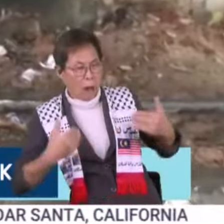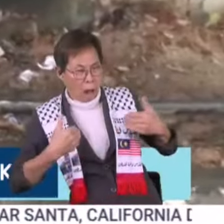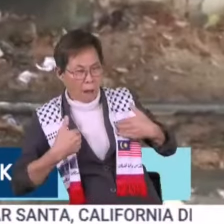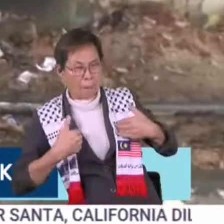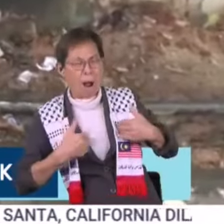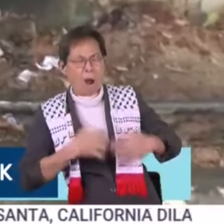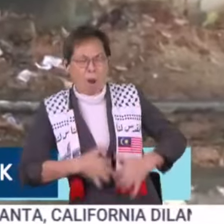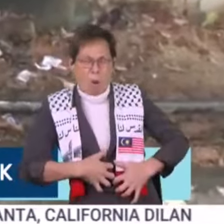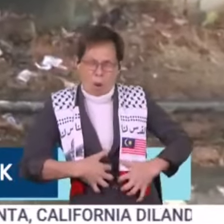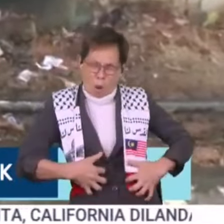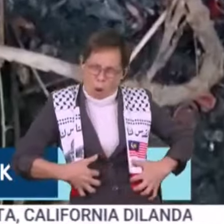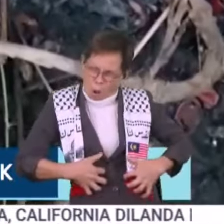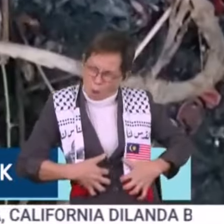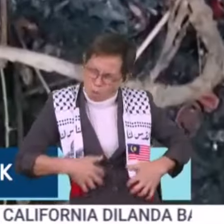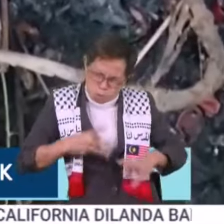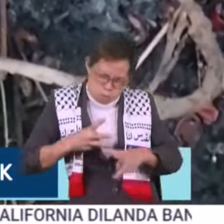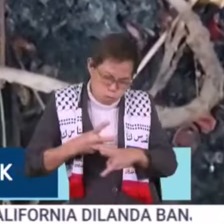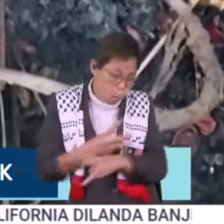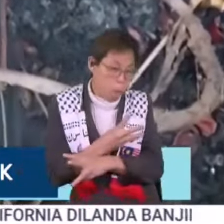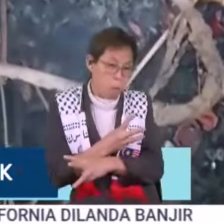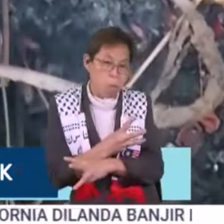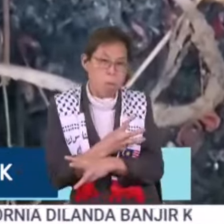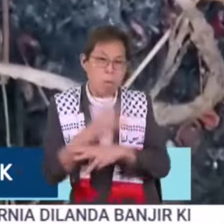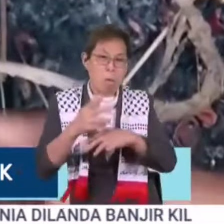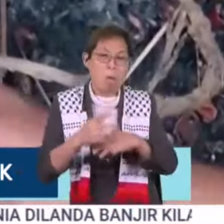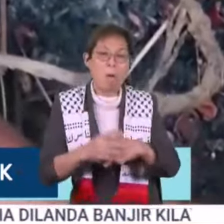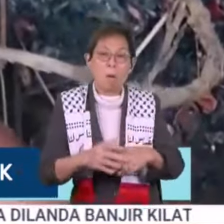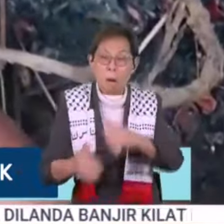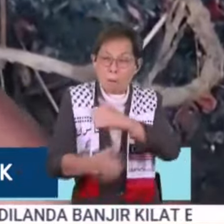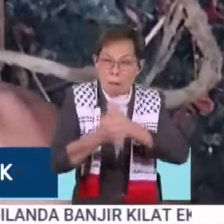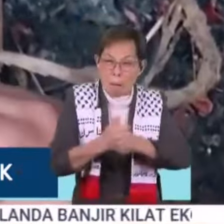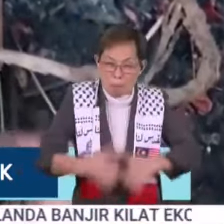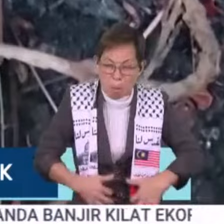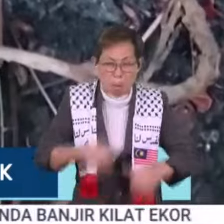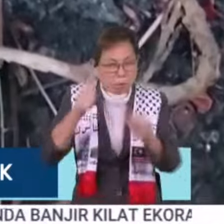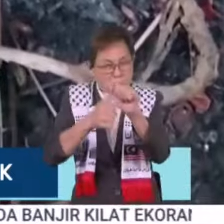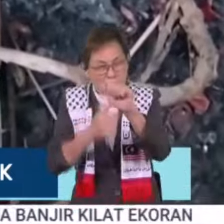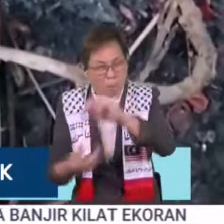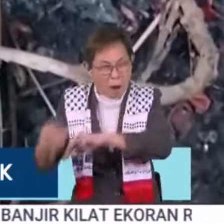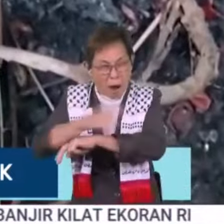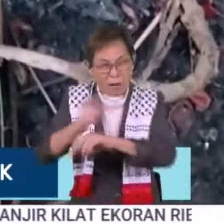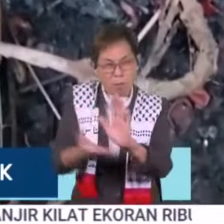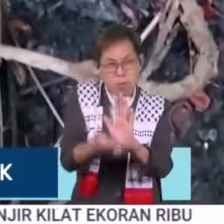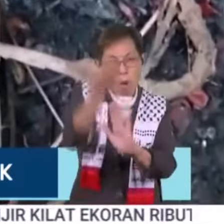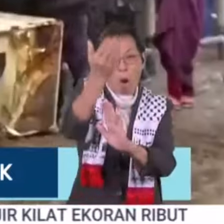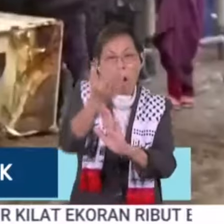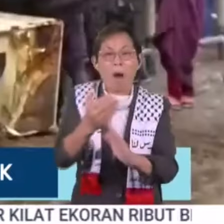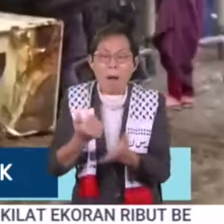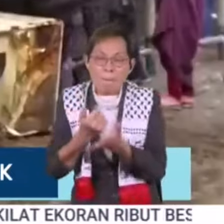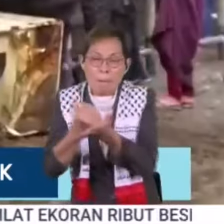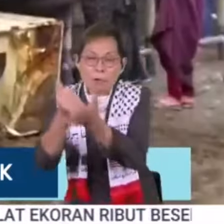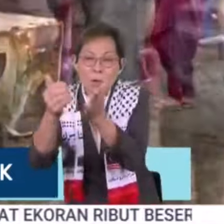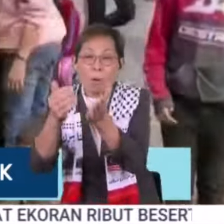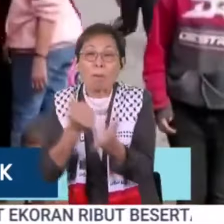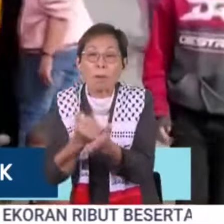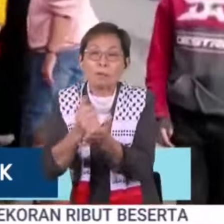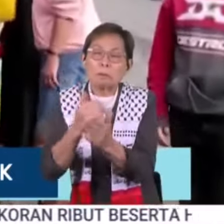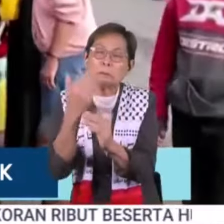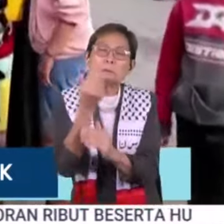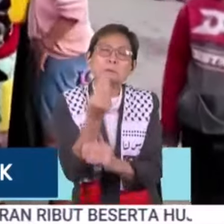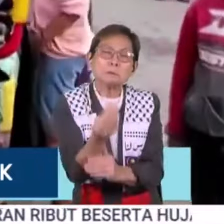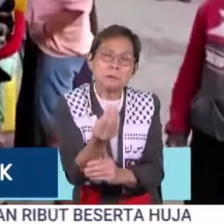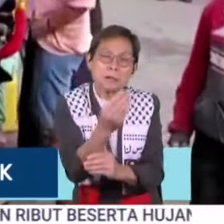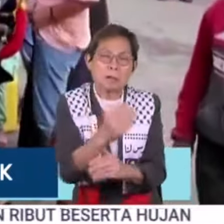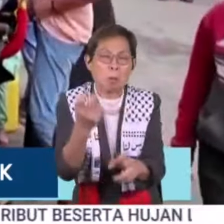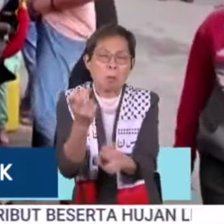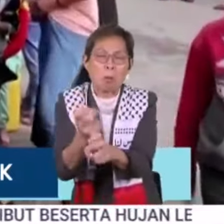mengalami lapar yang sangat teruk. Risiko kebuluran turut meningkat setiap hari di Gaza dengan akses bantuan kemanusiaan yang terhad